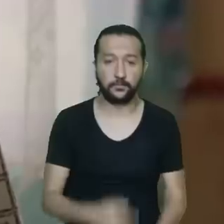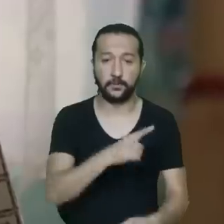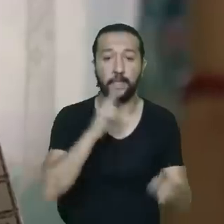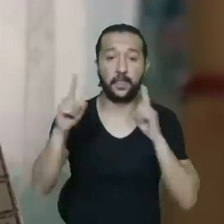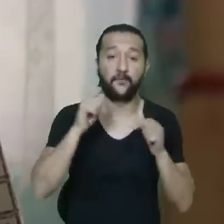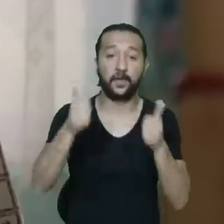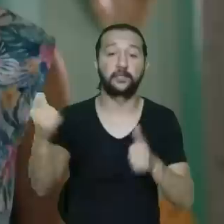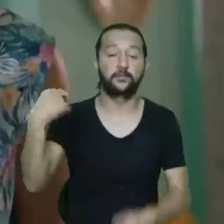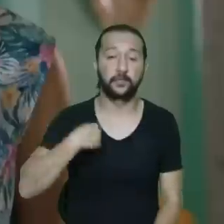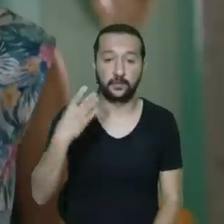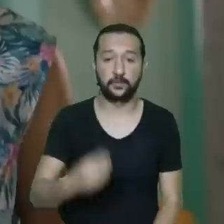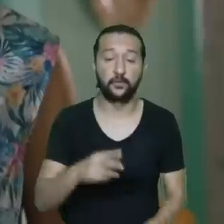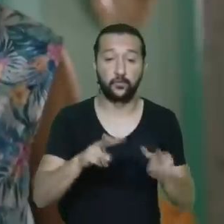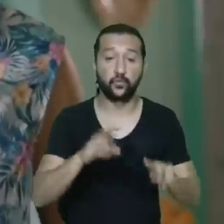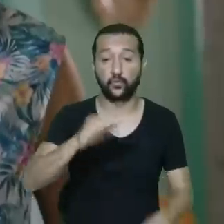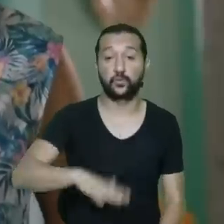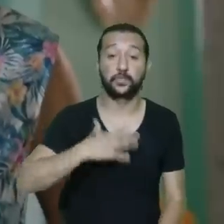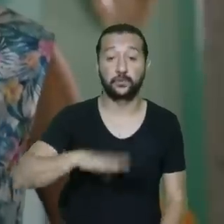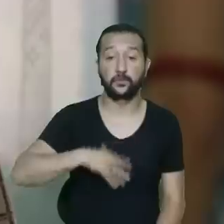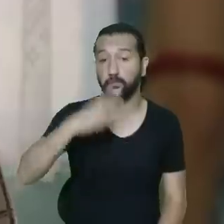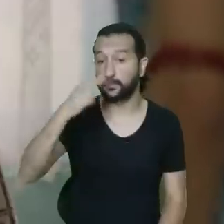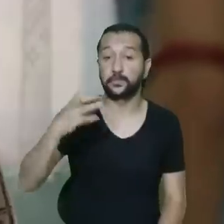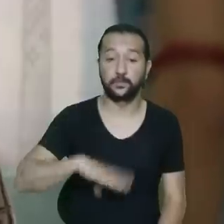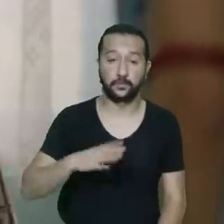Dava açtı beni. Muza istiyor.